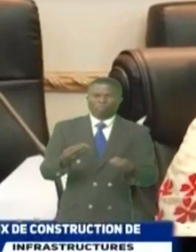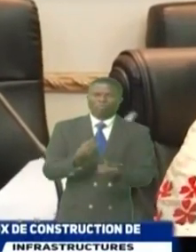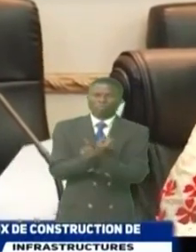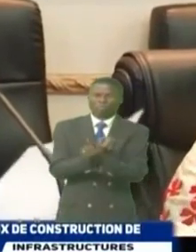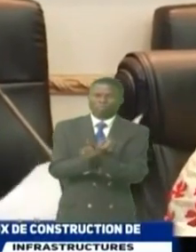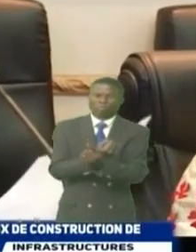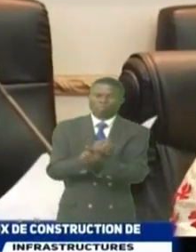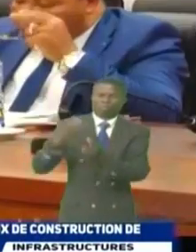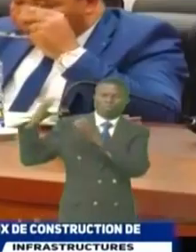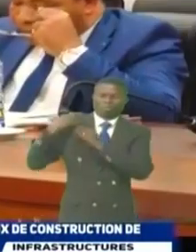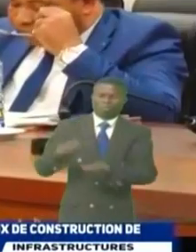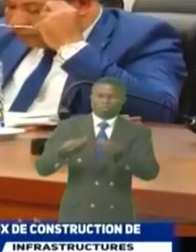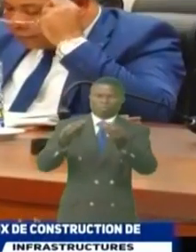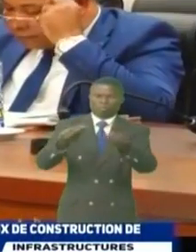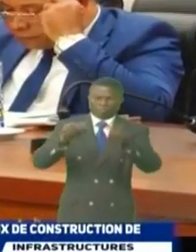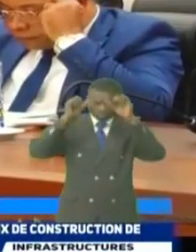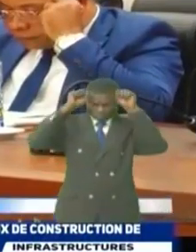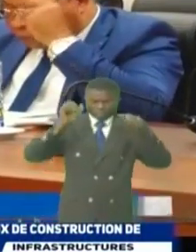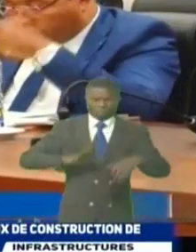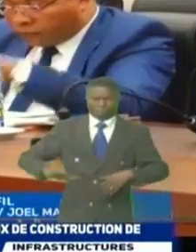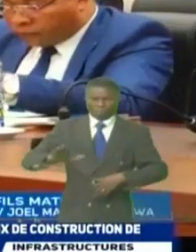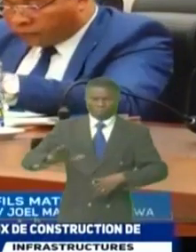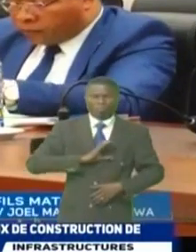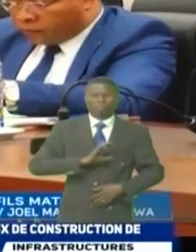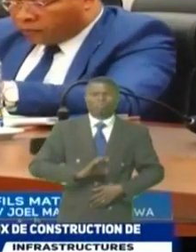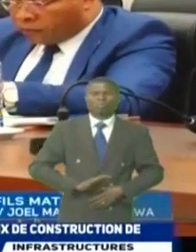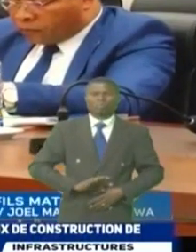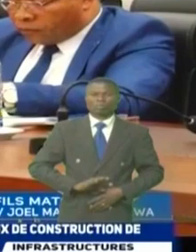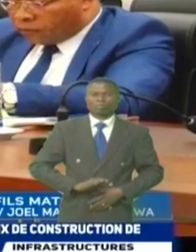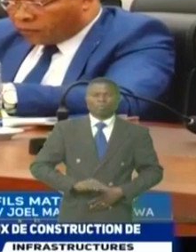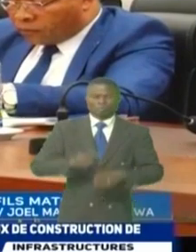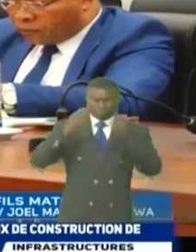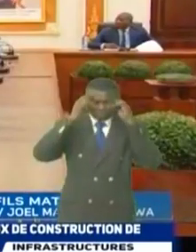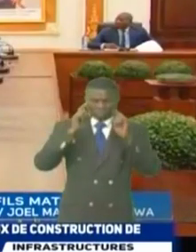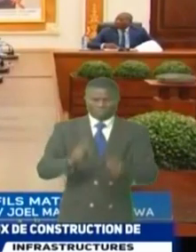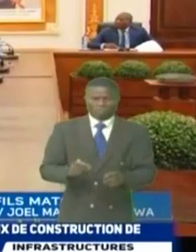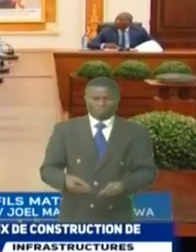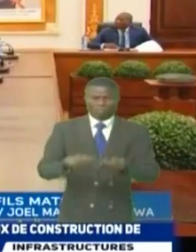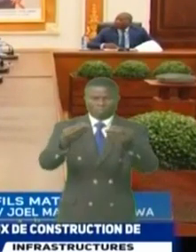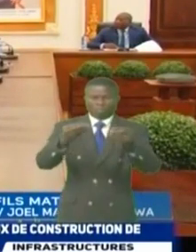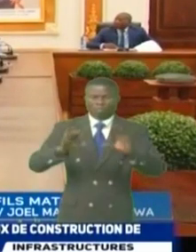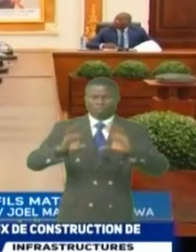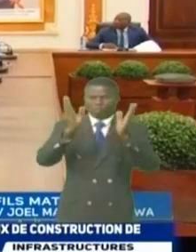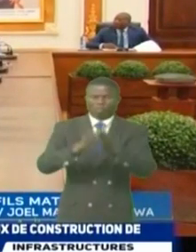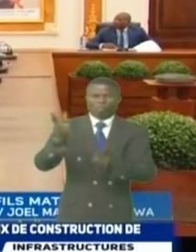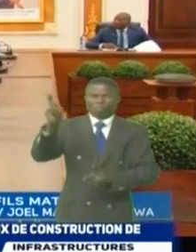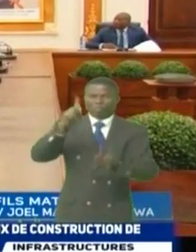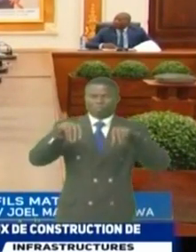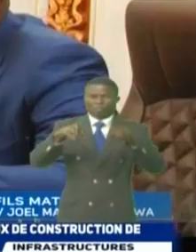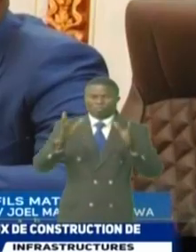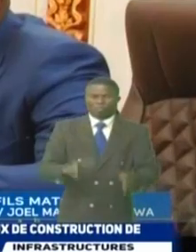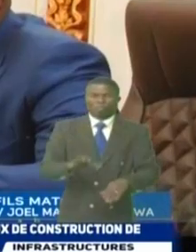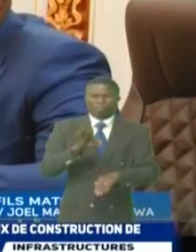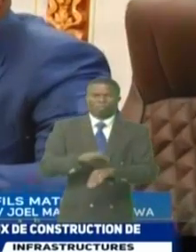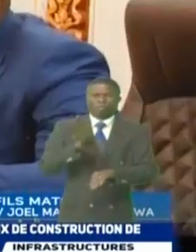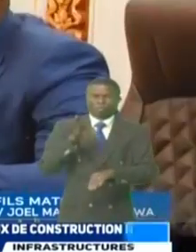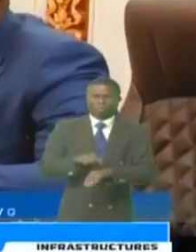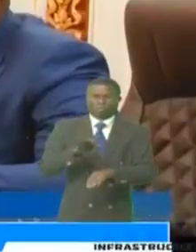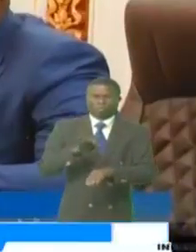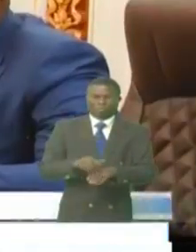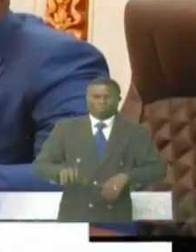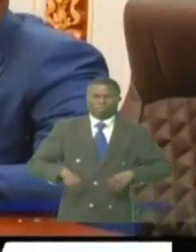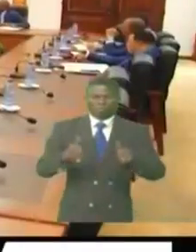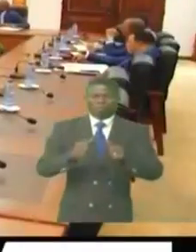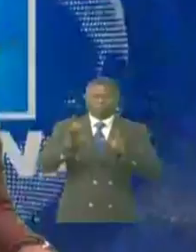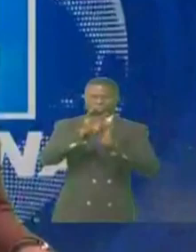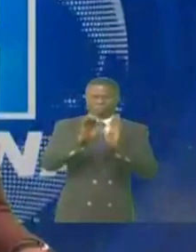leur confiée par le chef de l'État Félix-Antoine Tshisekedi, qui tient à donner à tous les citoyens l'opportunité de vivre dans